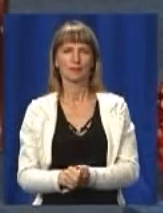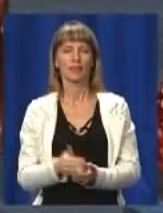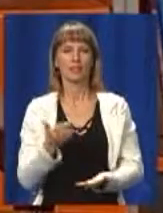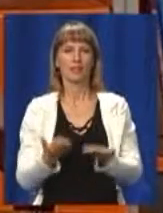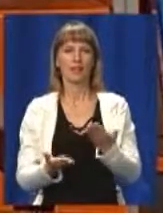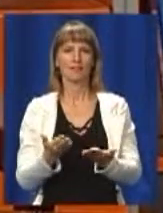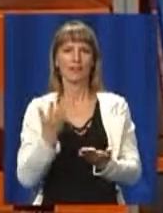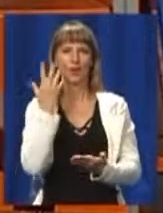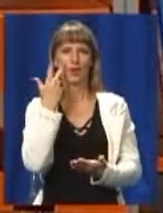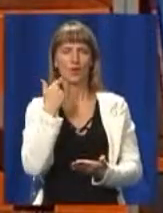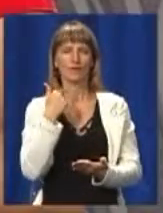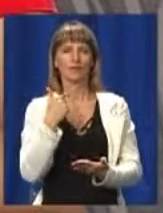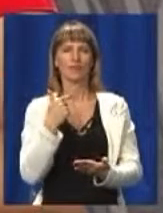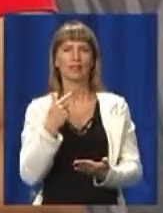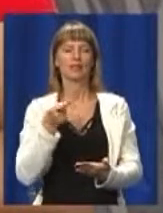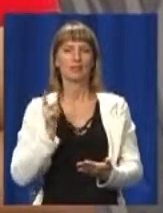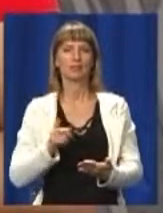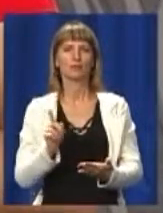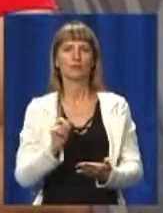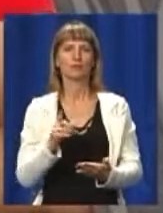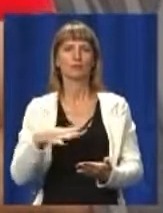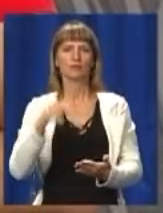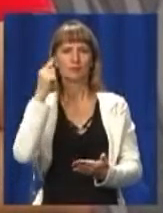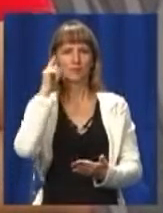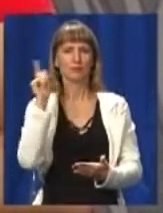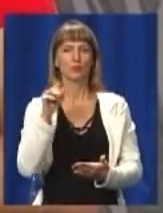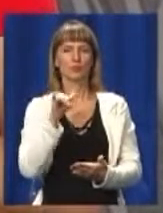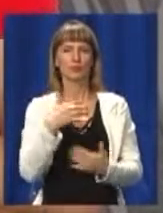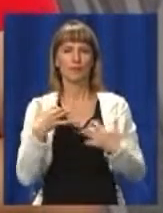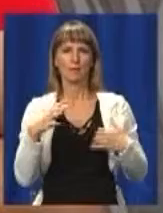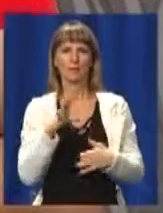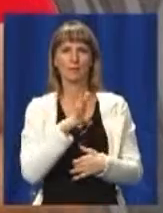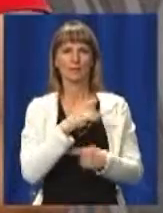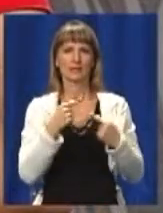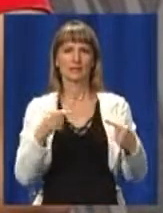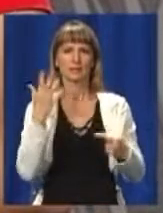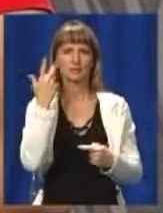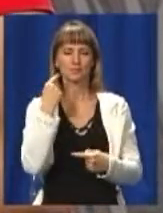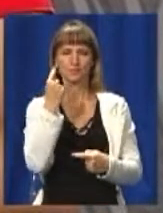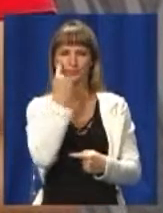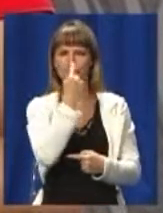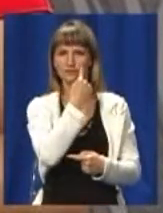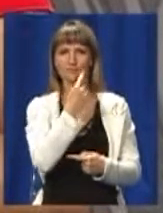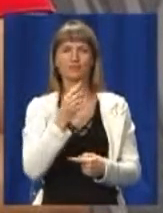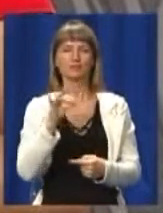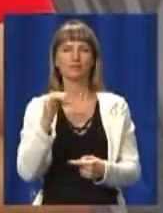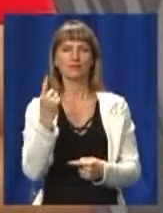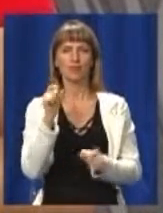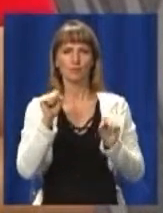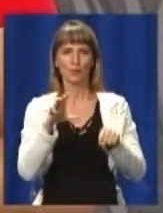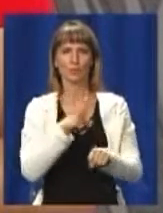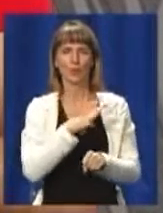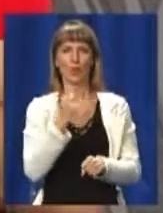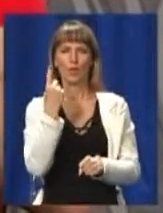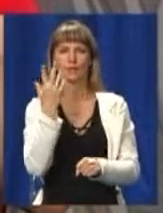Навірно, кольорові. Кольорові, да? Насправді, тому що всі ми знаємо, що у тварин бувають навіть різнокольорові очі, і більше того, тобто одне око може